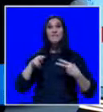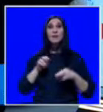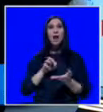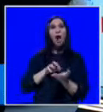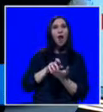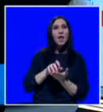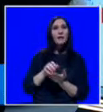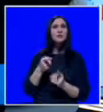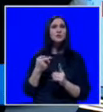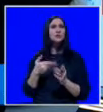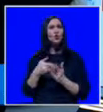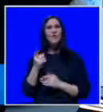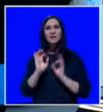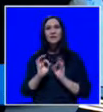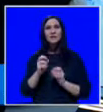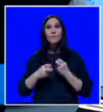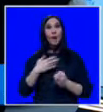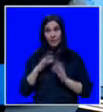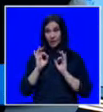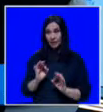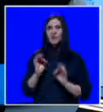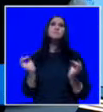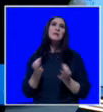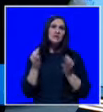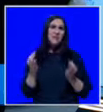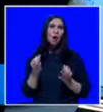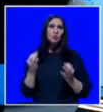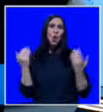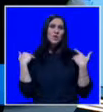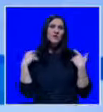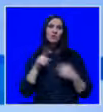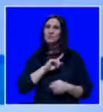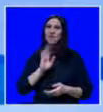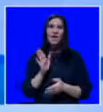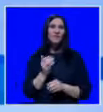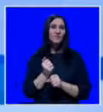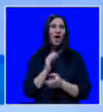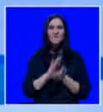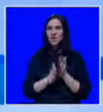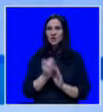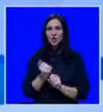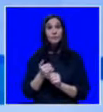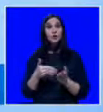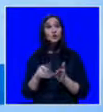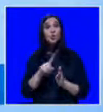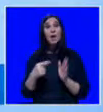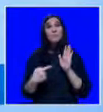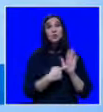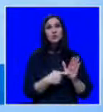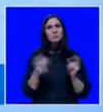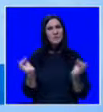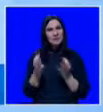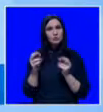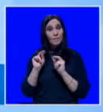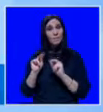проблем. Има такива. Те са специалности и университети, които не си вършат работата. Защо не посочим специалностите,